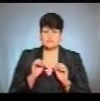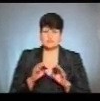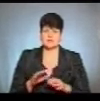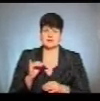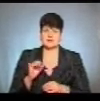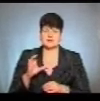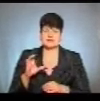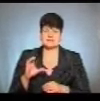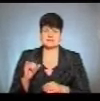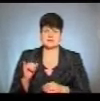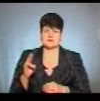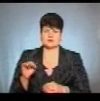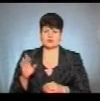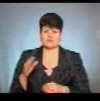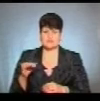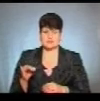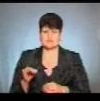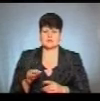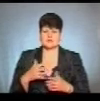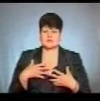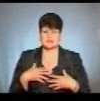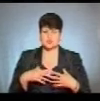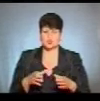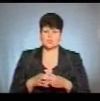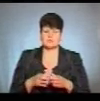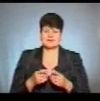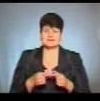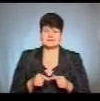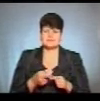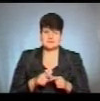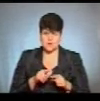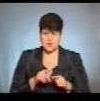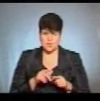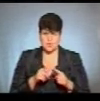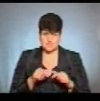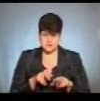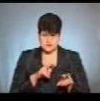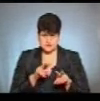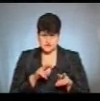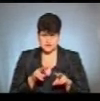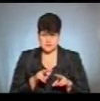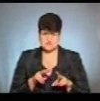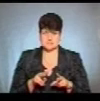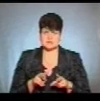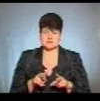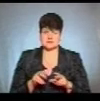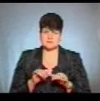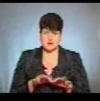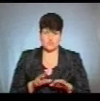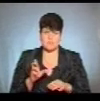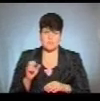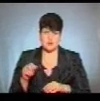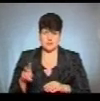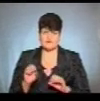Сідовій, представниці Кримської правозахисної групи. Ця організація стежить за справою політв'язня Балуха. Пані Ірина, передаю ваші